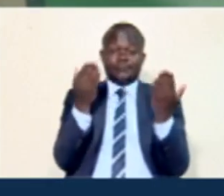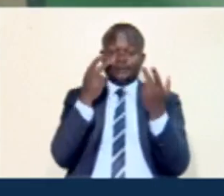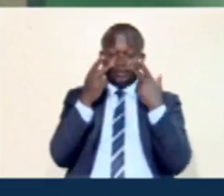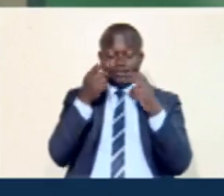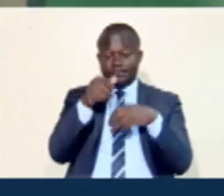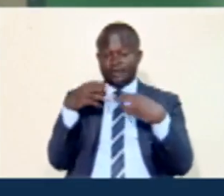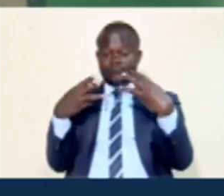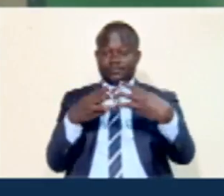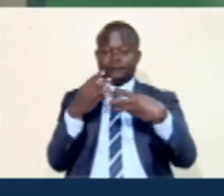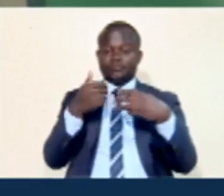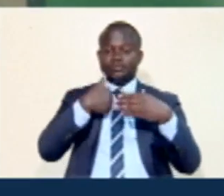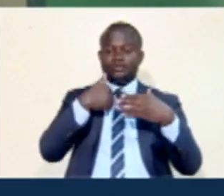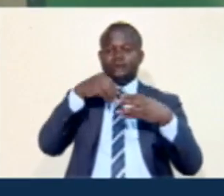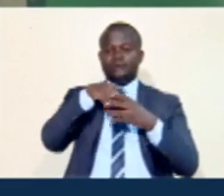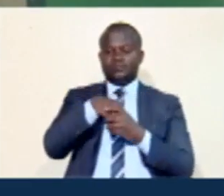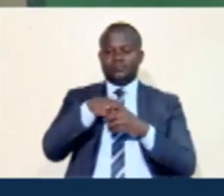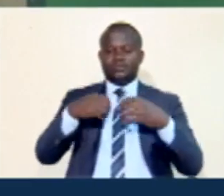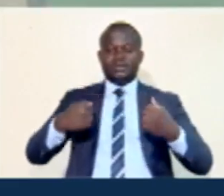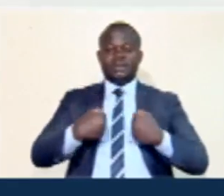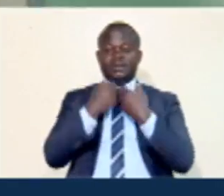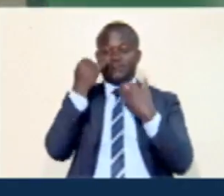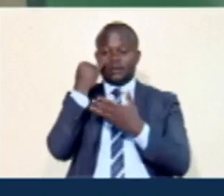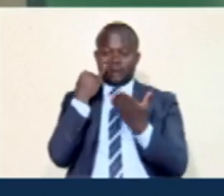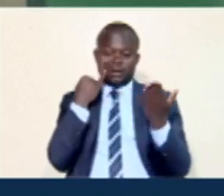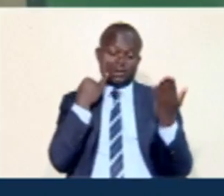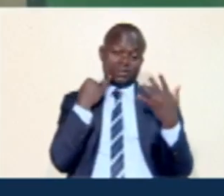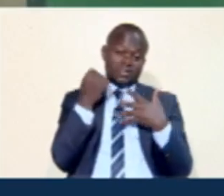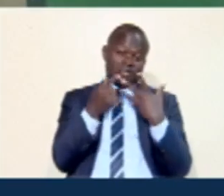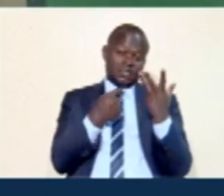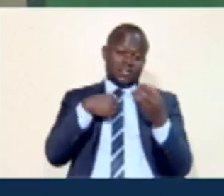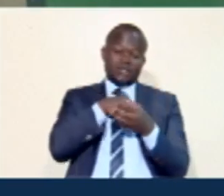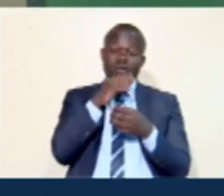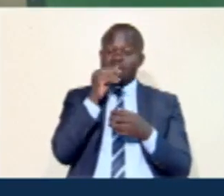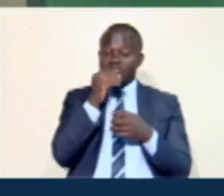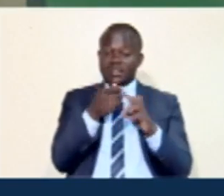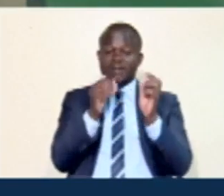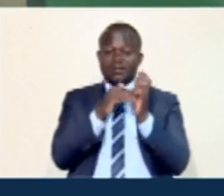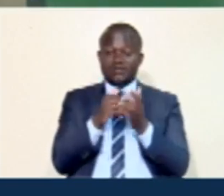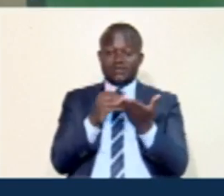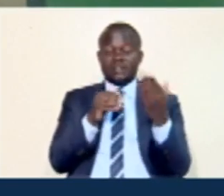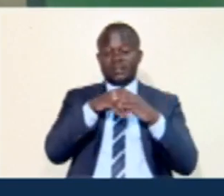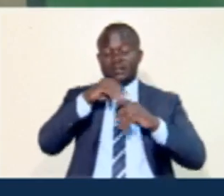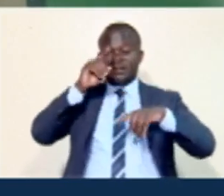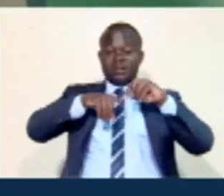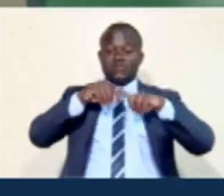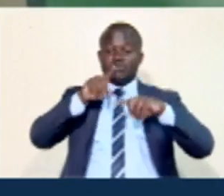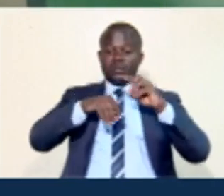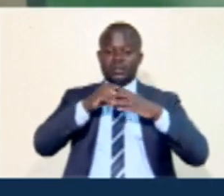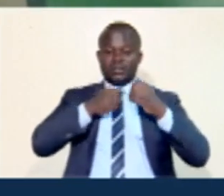iriya ntambara yamugezeho ingaruka zikomeye. Ikintu bivuze rero kandi kiri muri politiki y'u